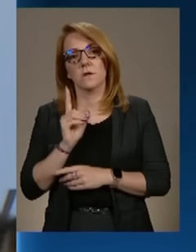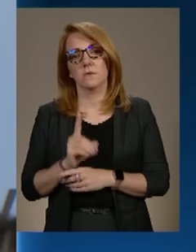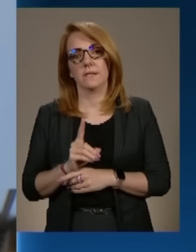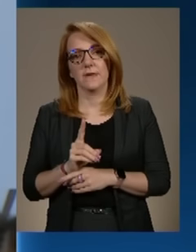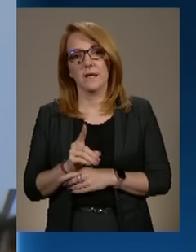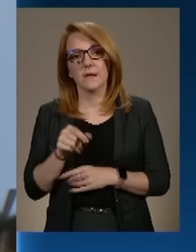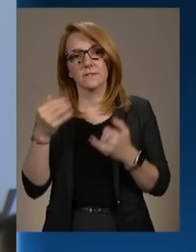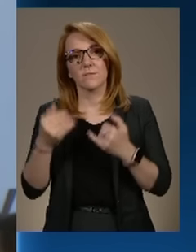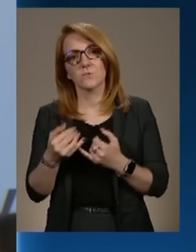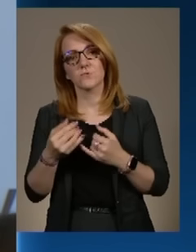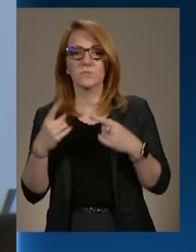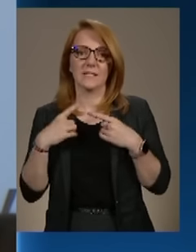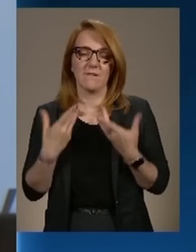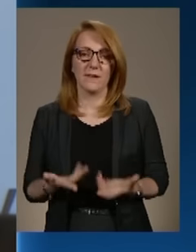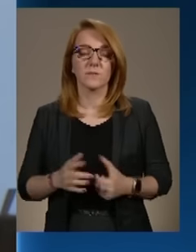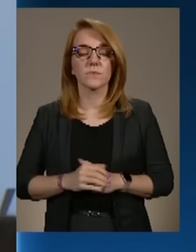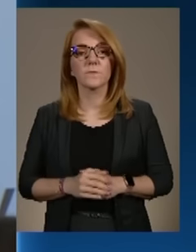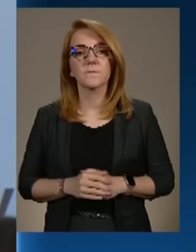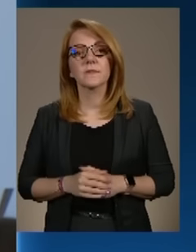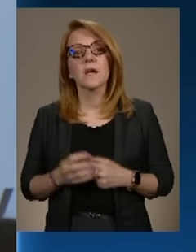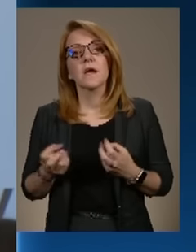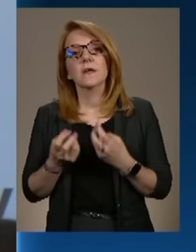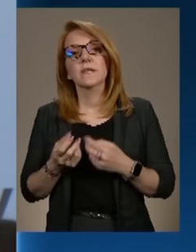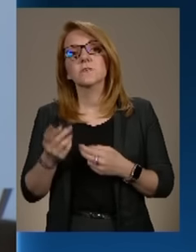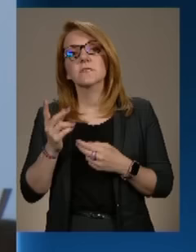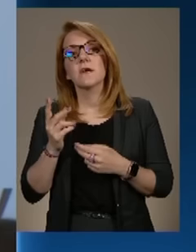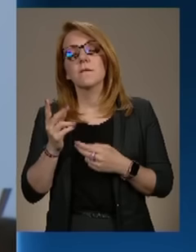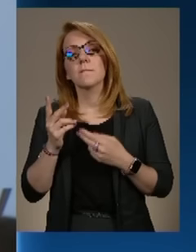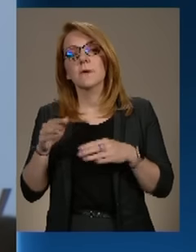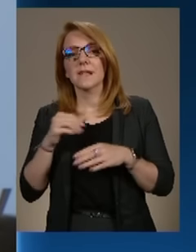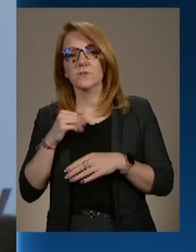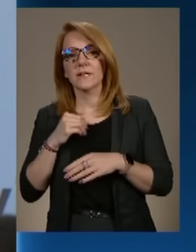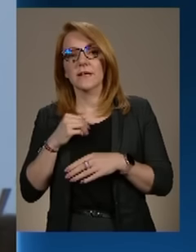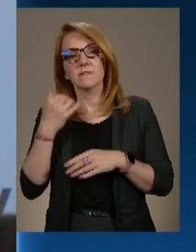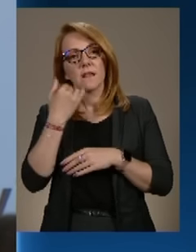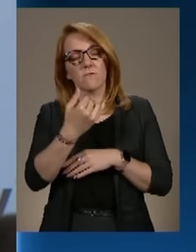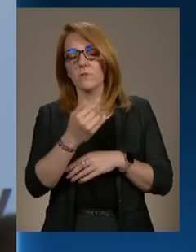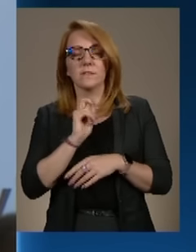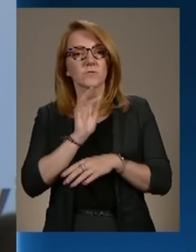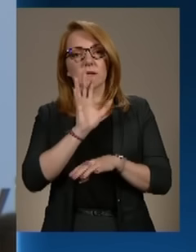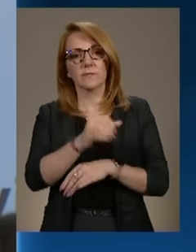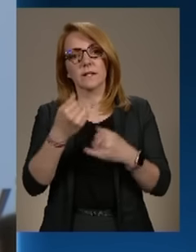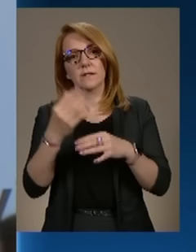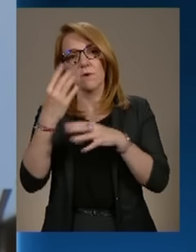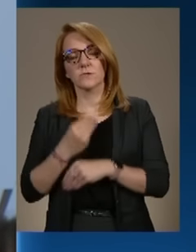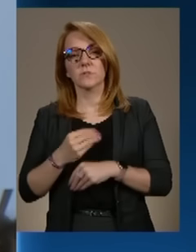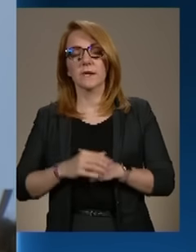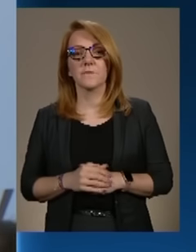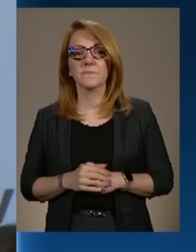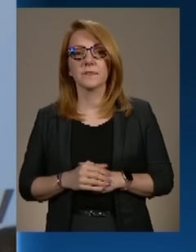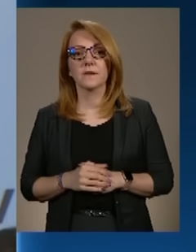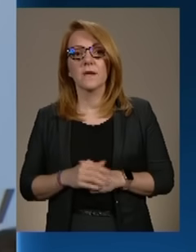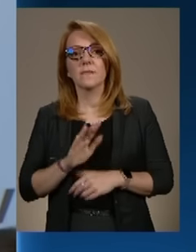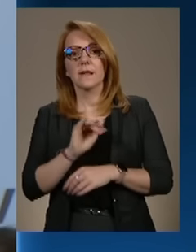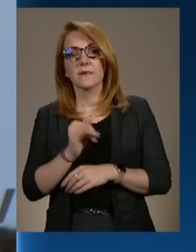ezt most ki kell várnunk kerestem karácsony gergely telefonon sajnos nem tudtam elérni a mai este folyamán én neki is